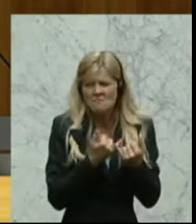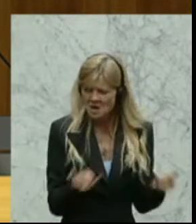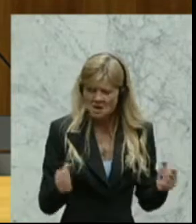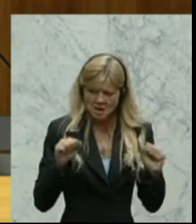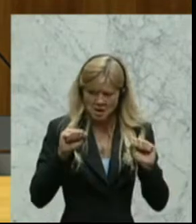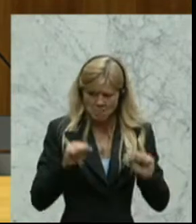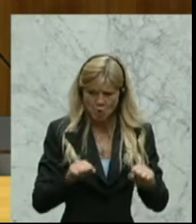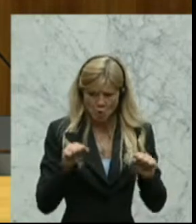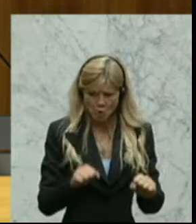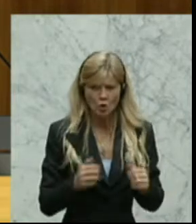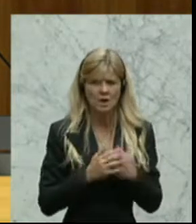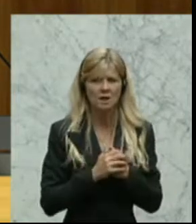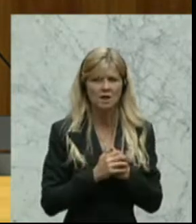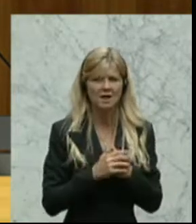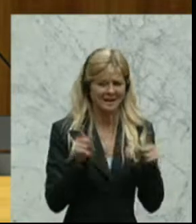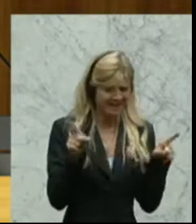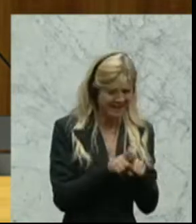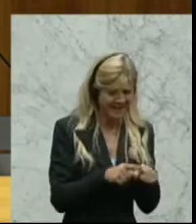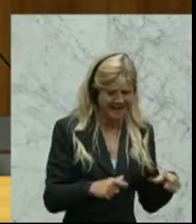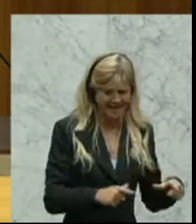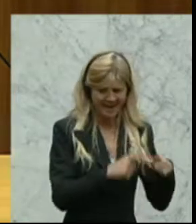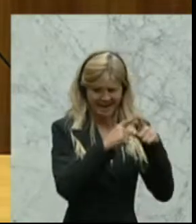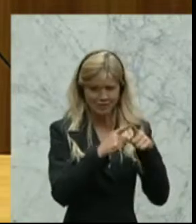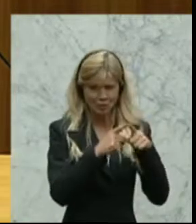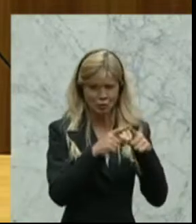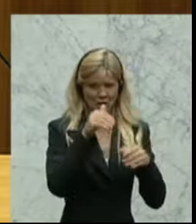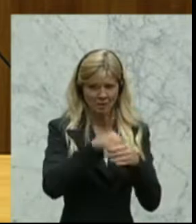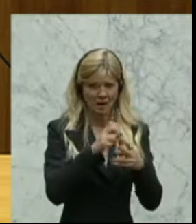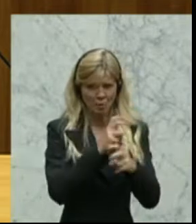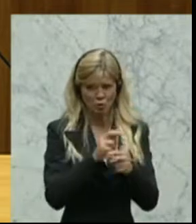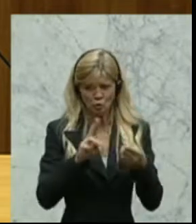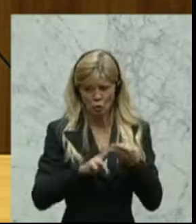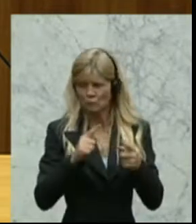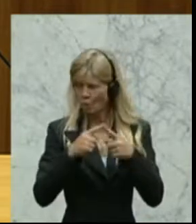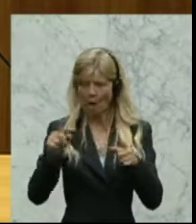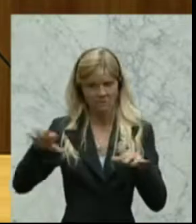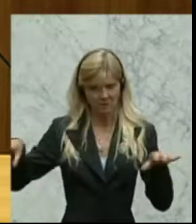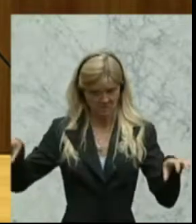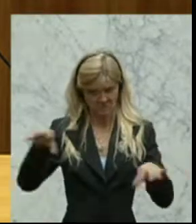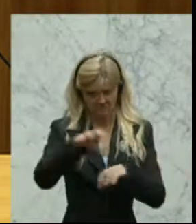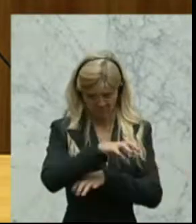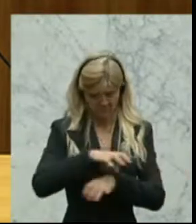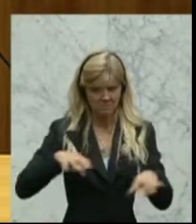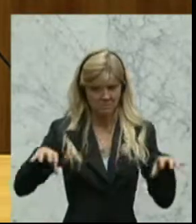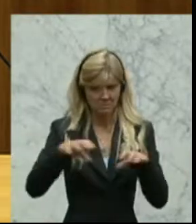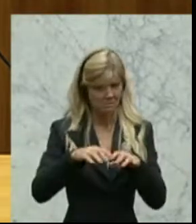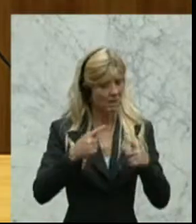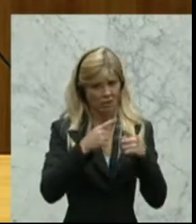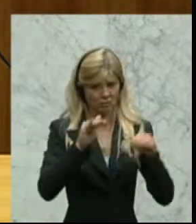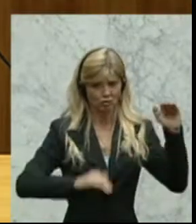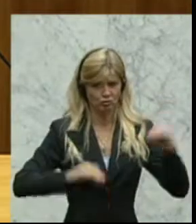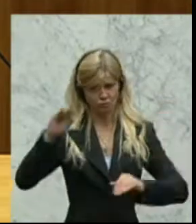bezahlt werden? Ja, worauf ist denn das zurückzuführen? Und mit dem Mythos Leistungsträger, der dieser ganzen Steuerreformdebatte